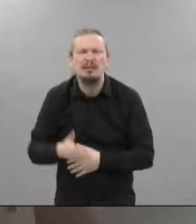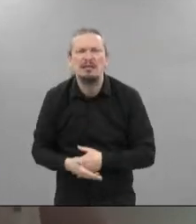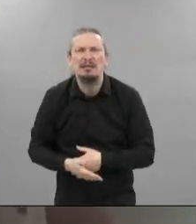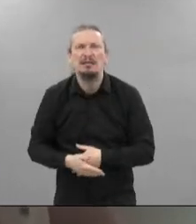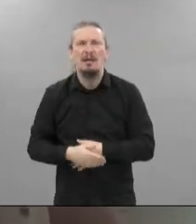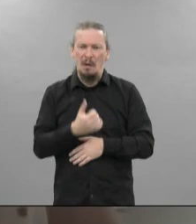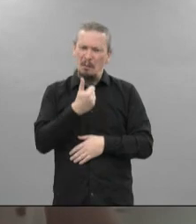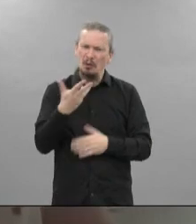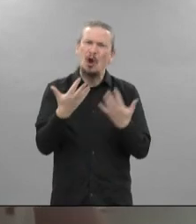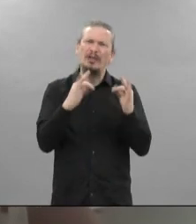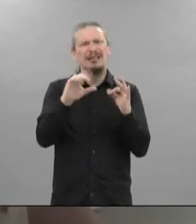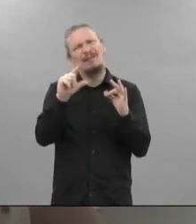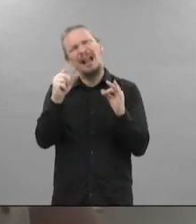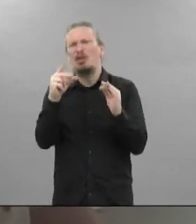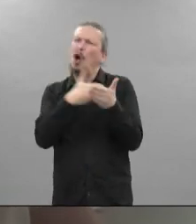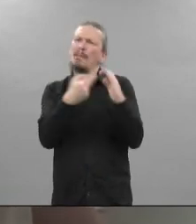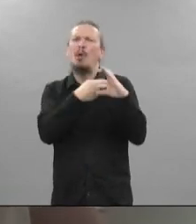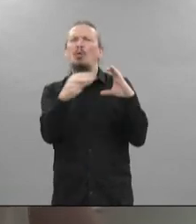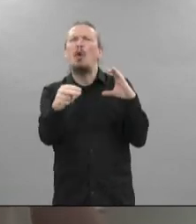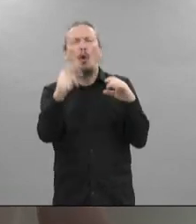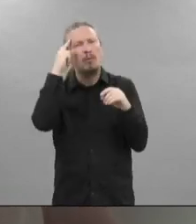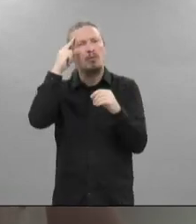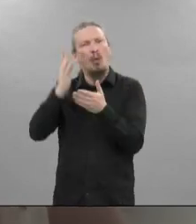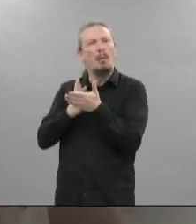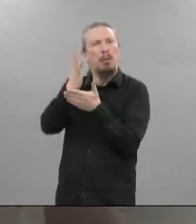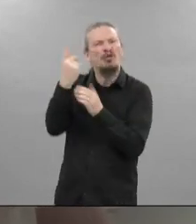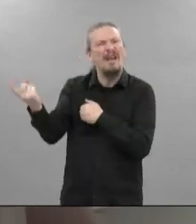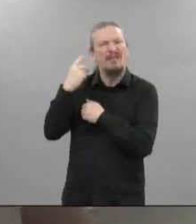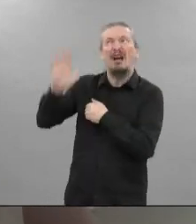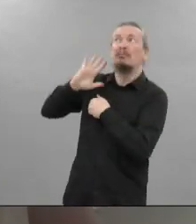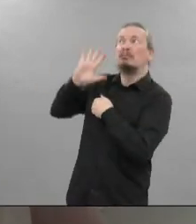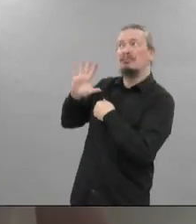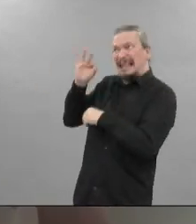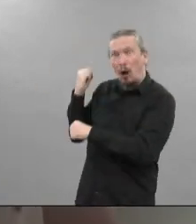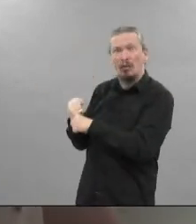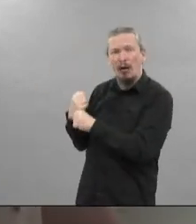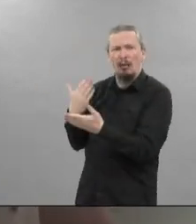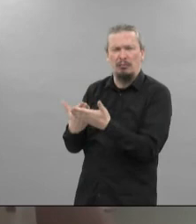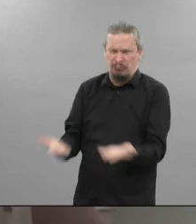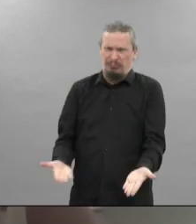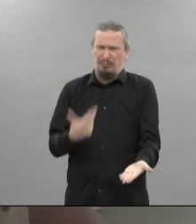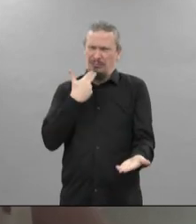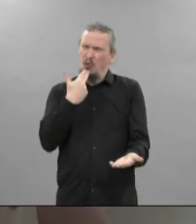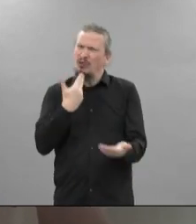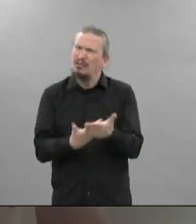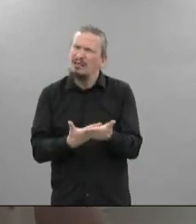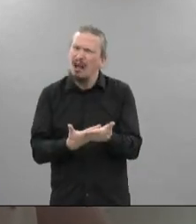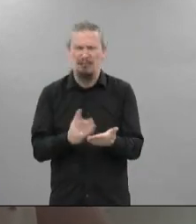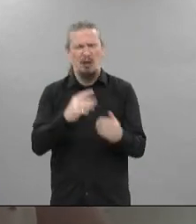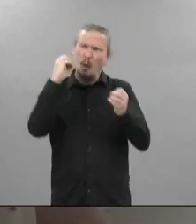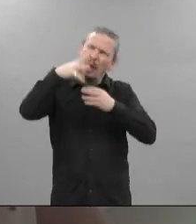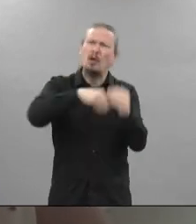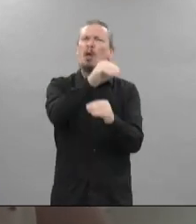pour la poursuite d'un projet vieux, bientôt d'un demi-siècle, est-ce là le virage indispensable face à l'urgence écologique? Nous ne le pensons pas.